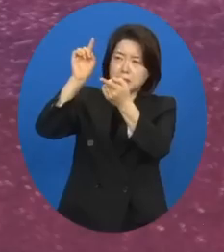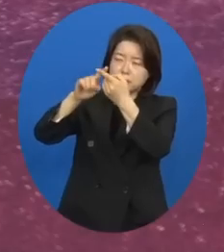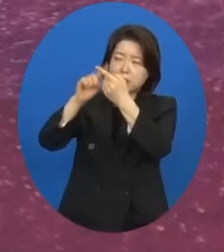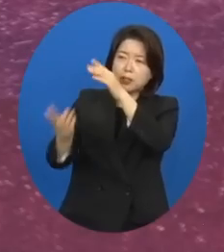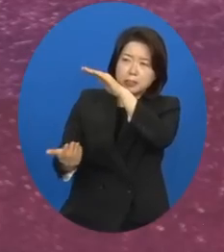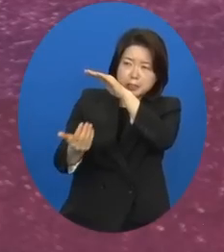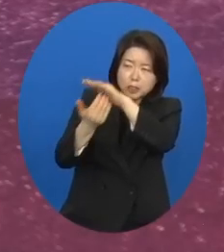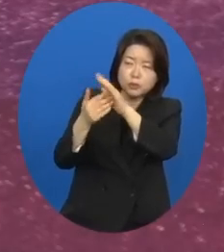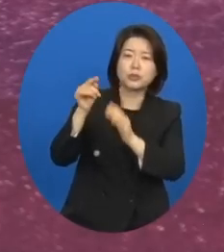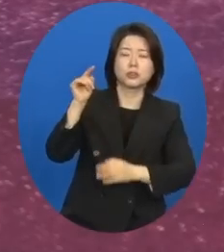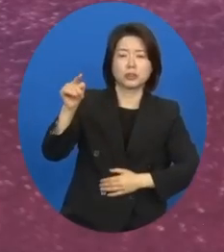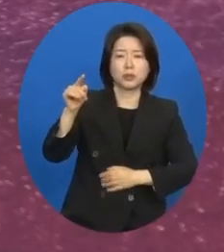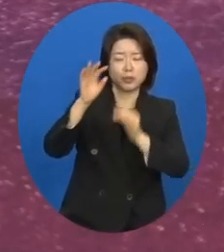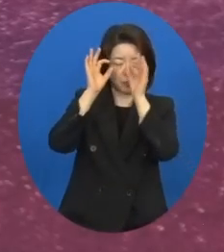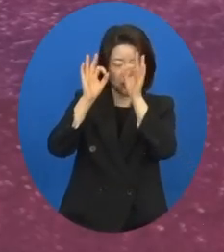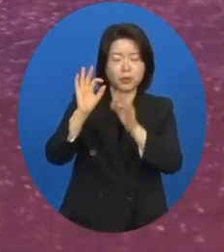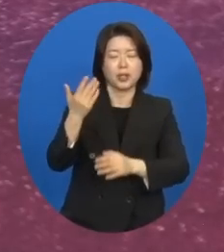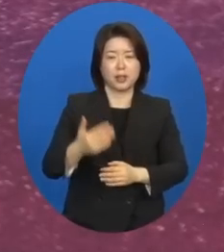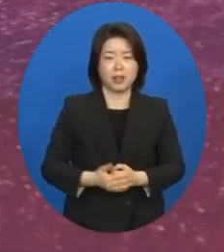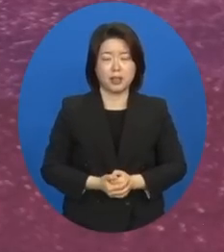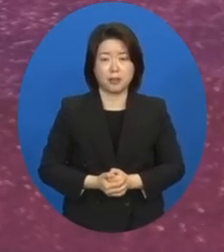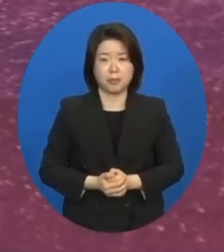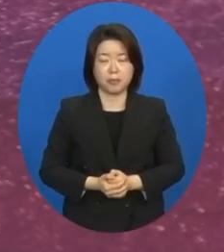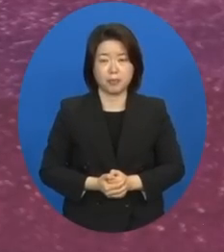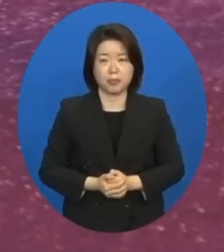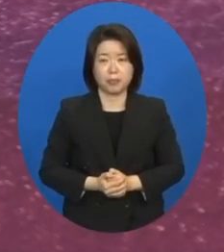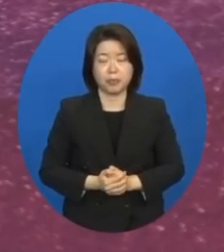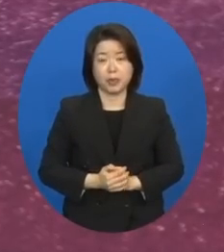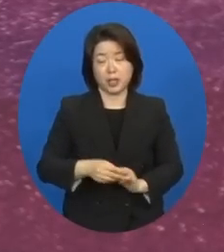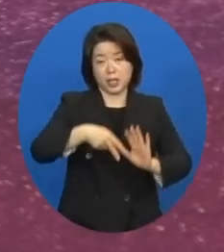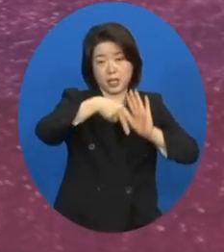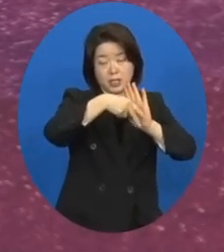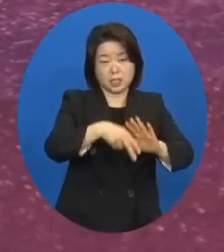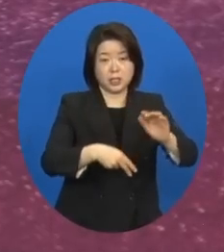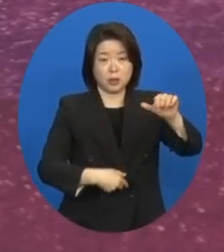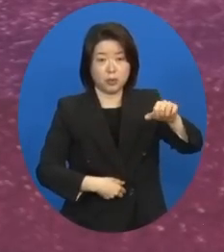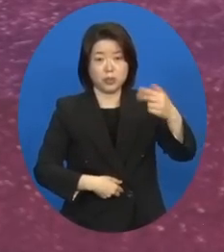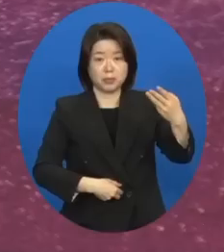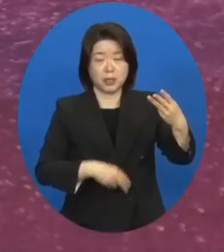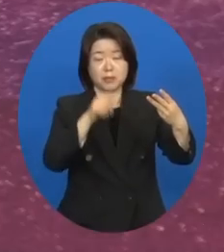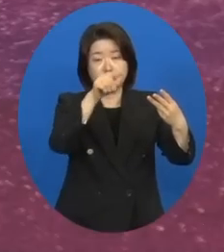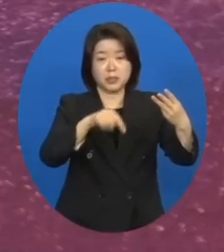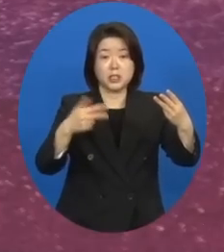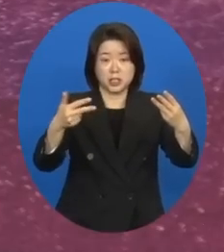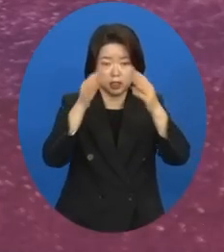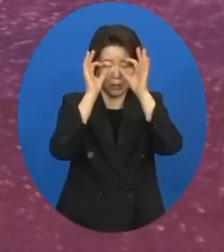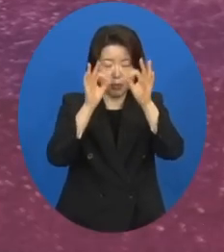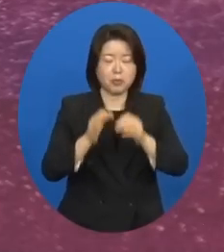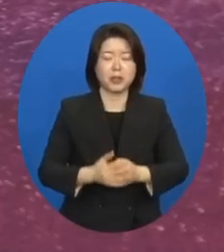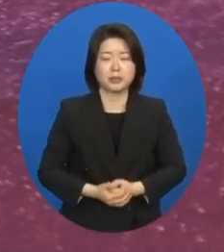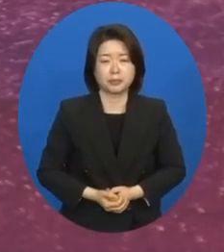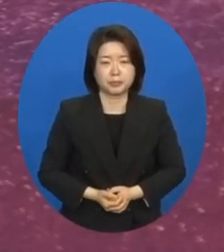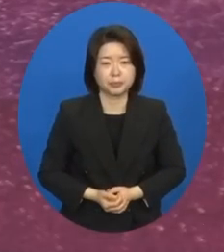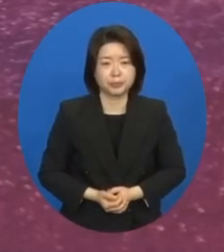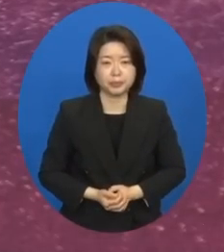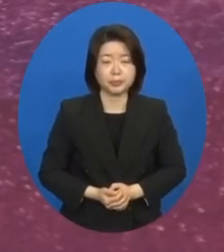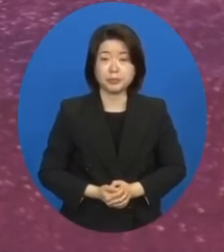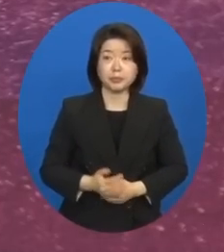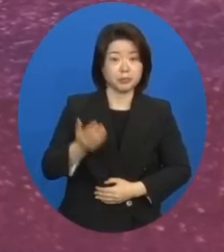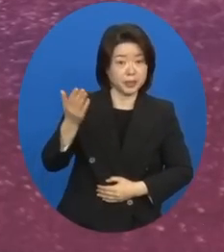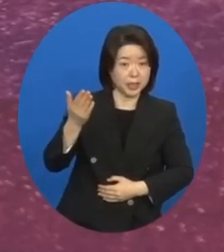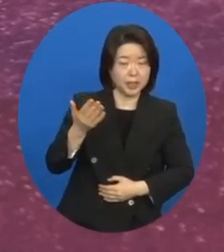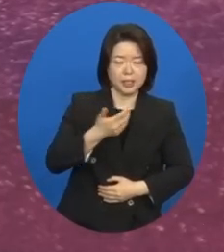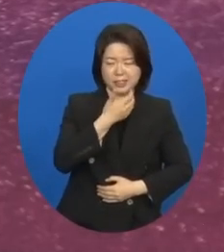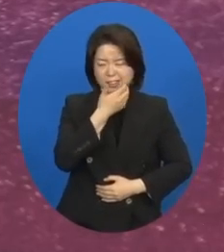있는 것을 보게 됩니다. 이사야 53장 7절에는 이렇게 기록되어 있습니다. 새번역 성경입니다. 그는